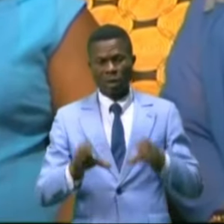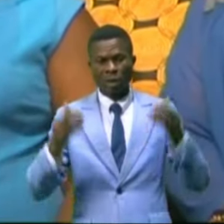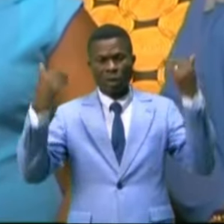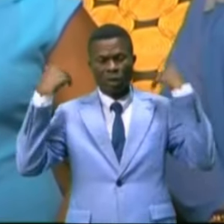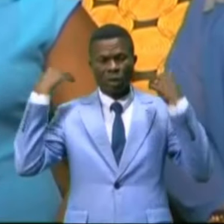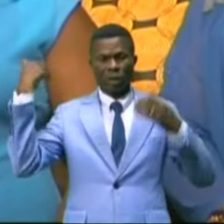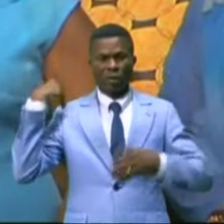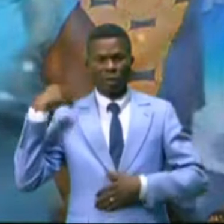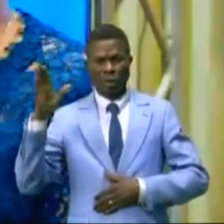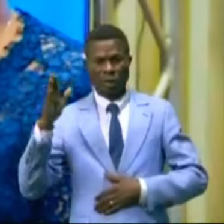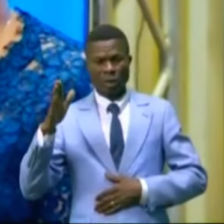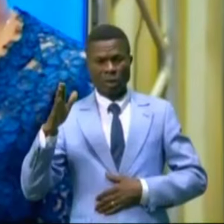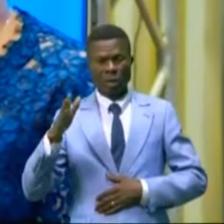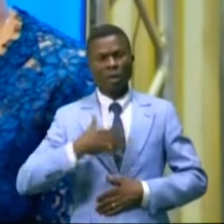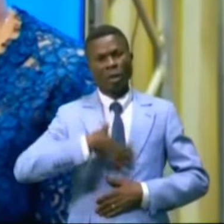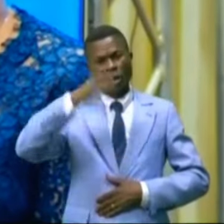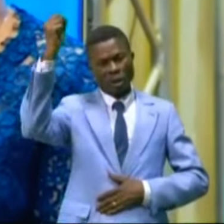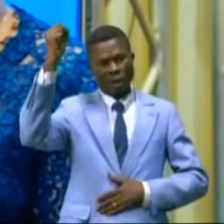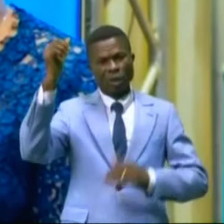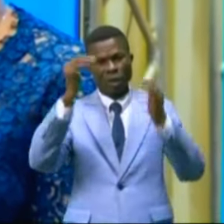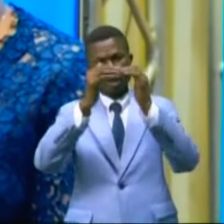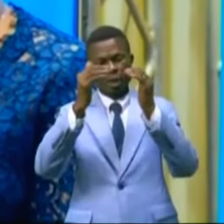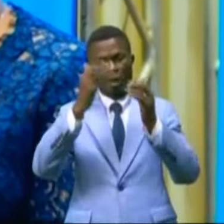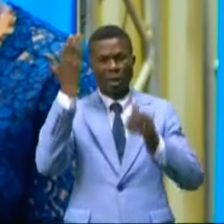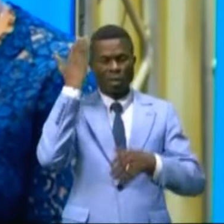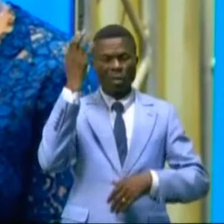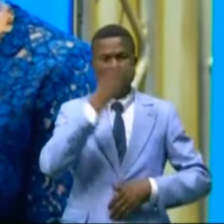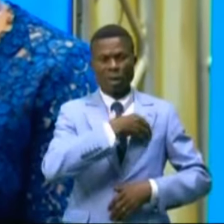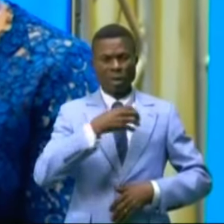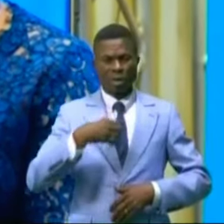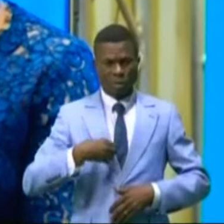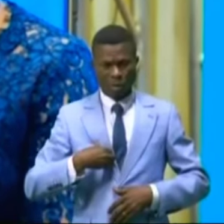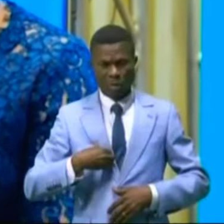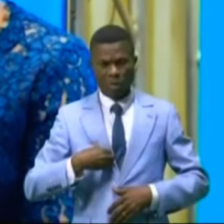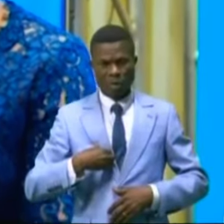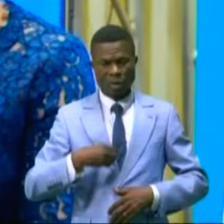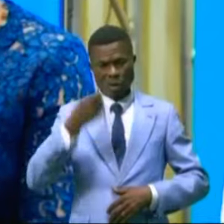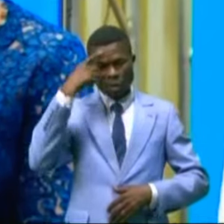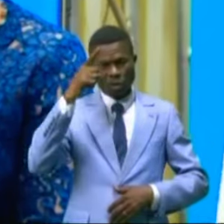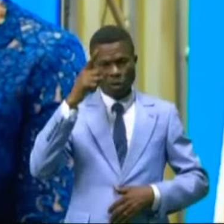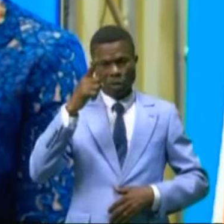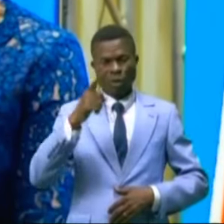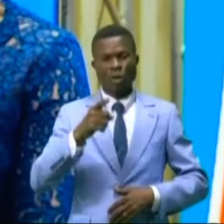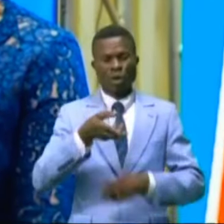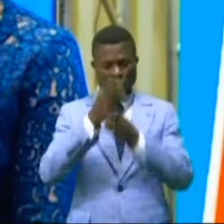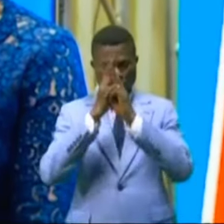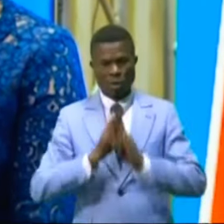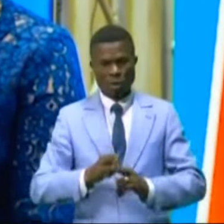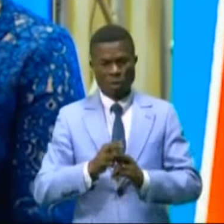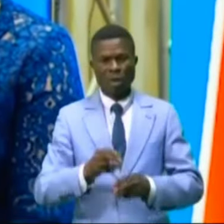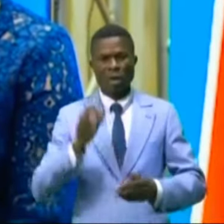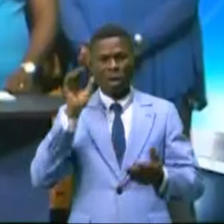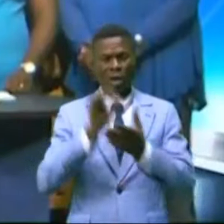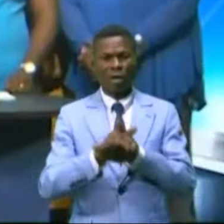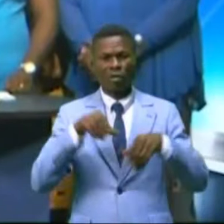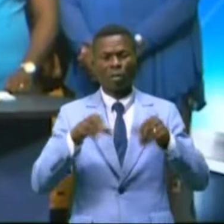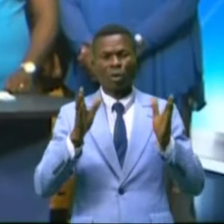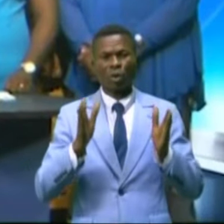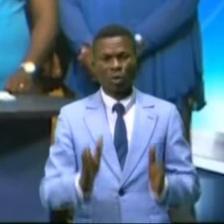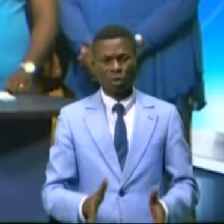chef de l'État champion de la masculinité positive pour avoir honoré la femme